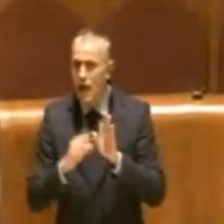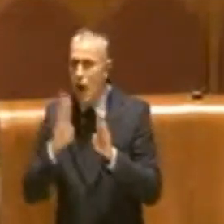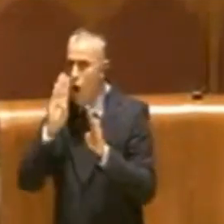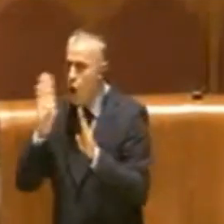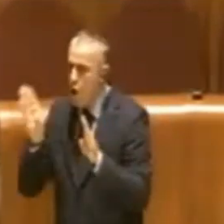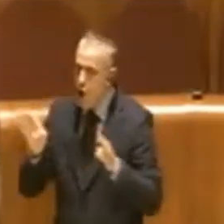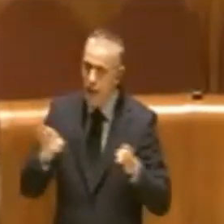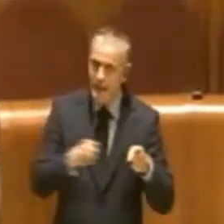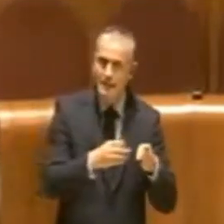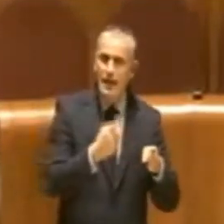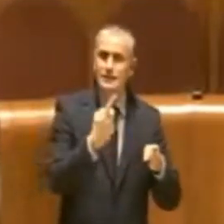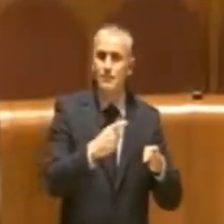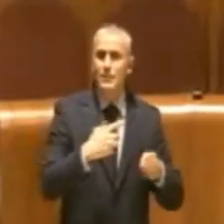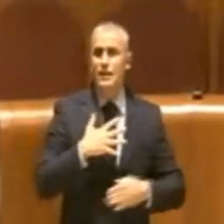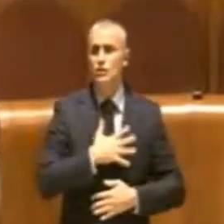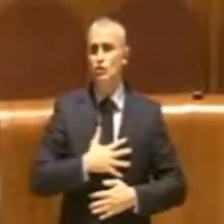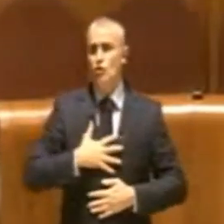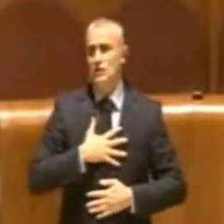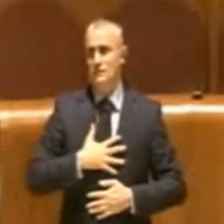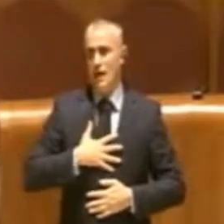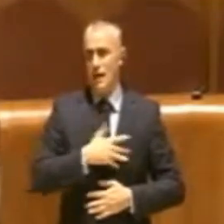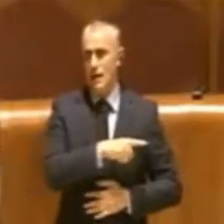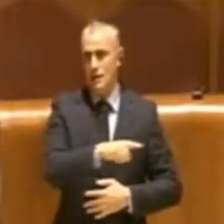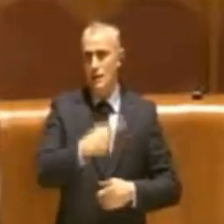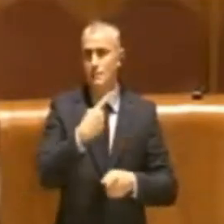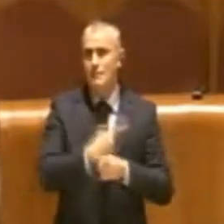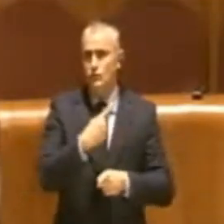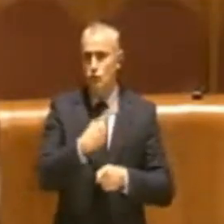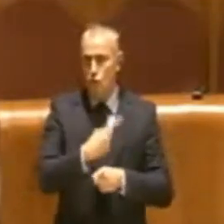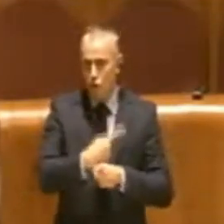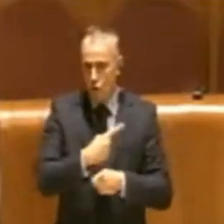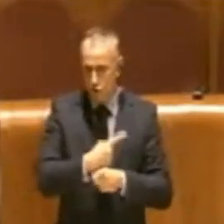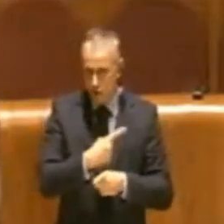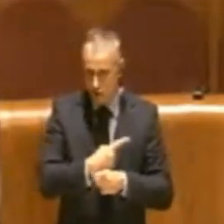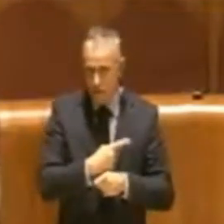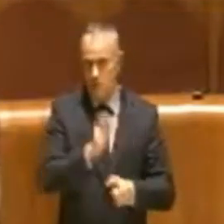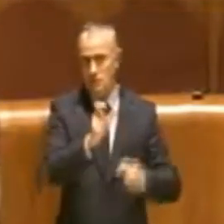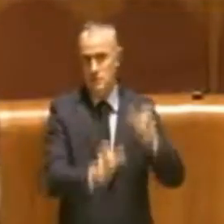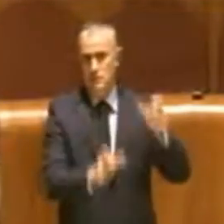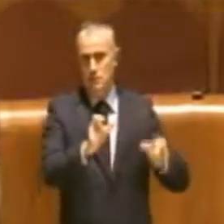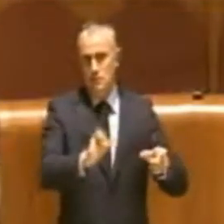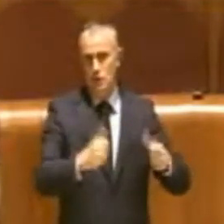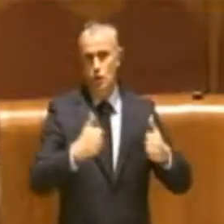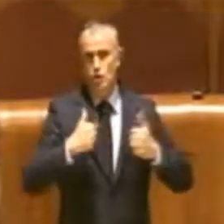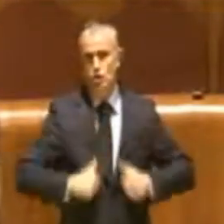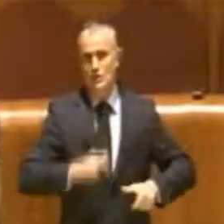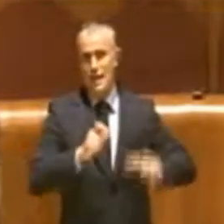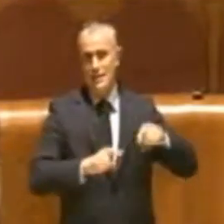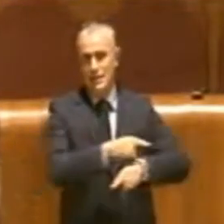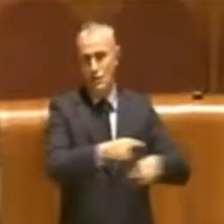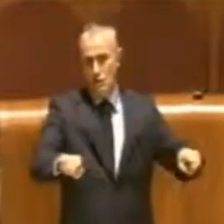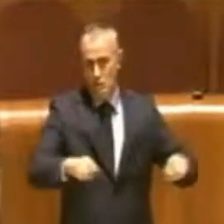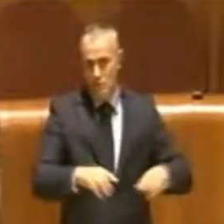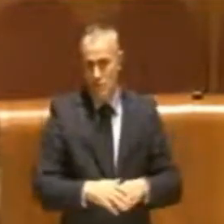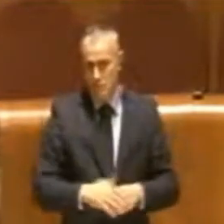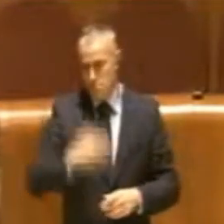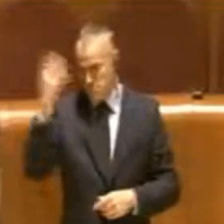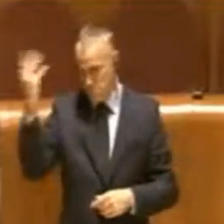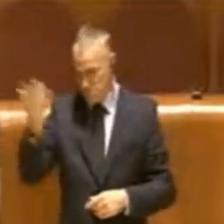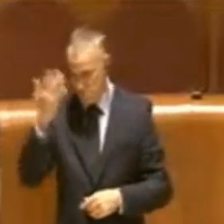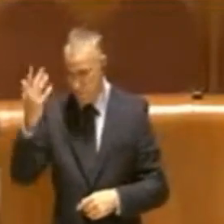di quei fabbisogni che riguardano e sono orientati verso il cittadino. Quindi se pensiamo soltanto a tutte